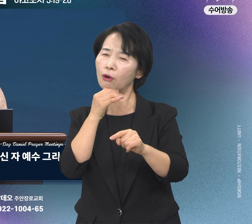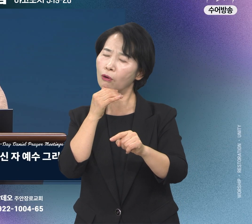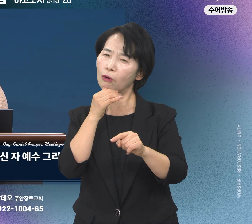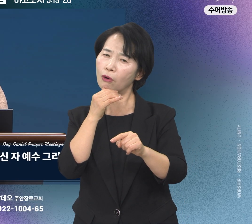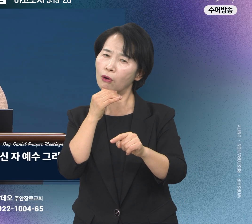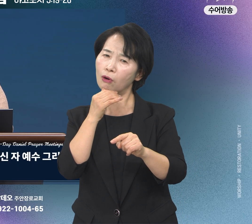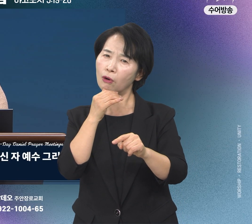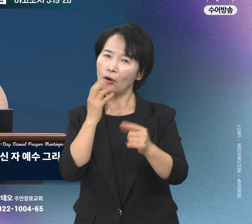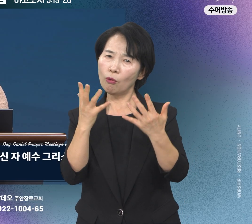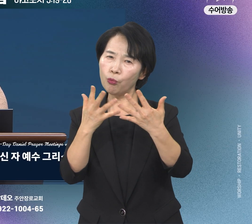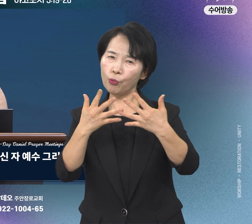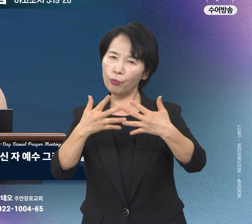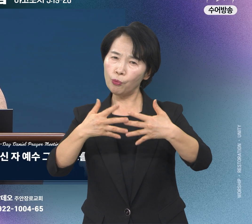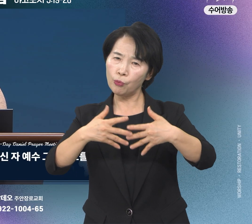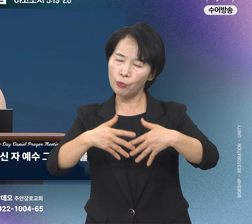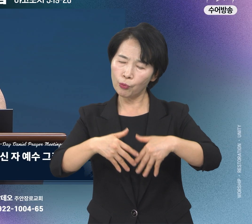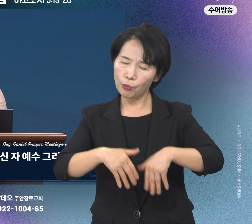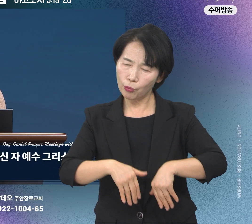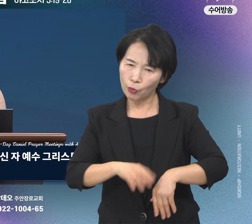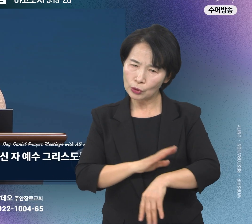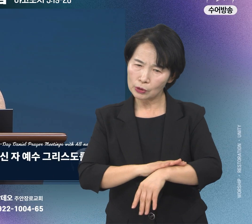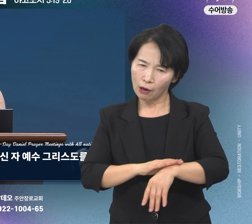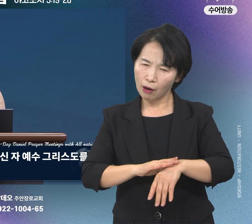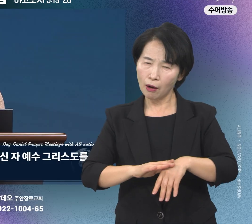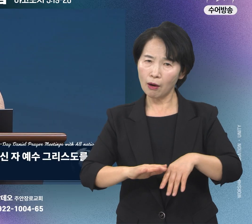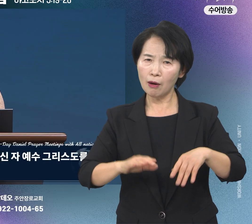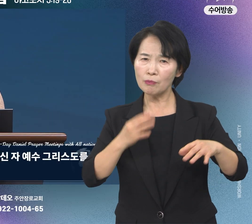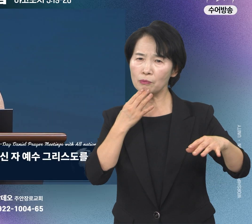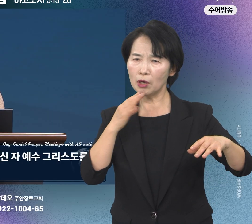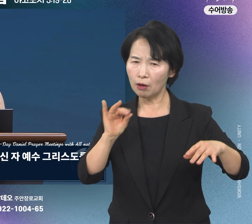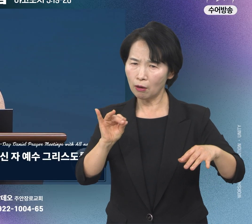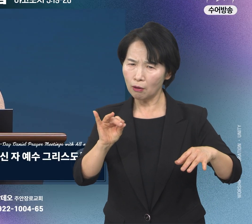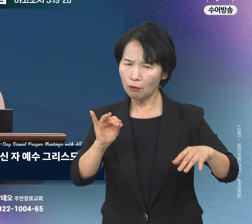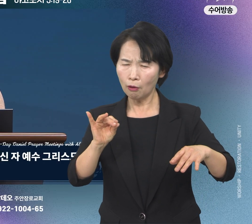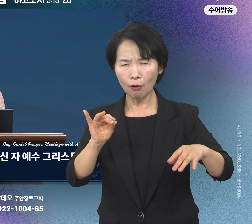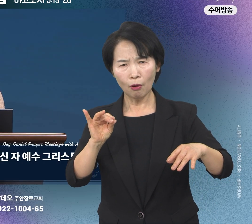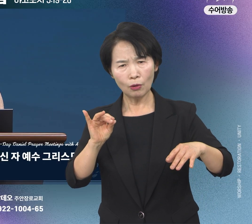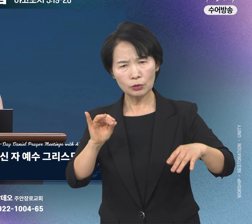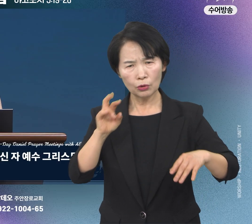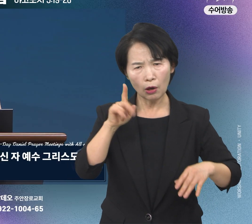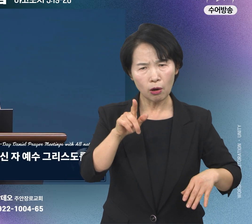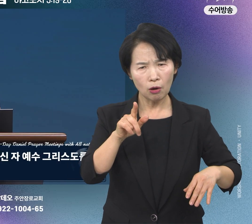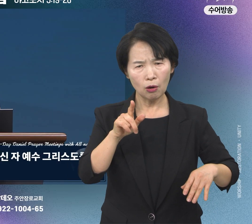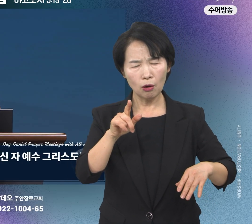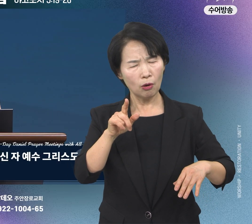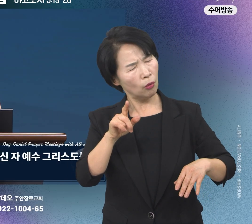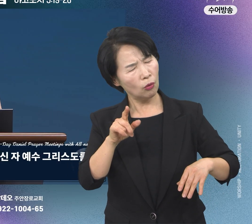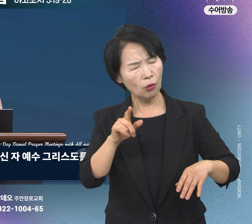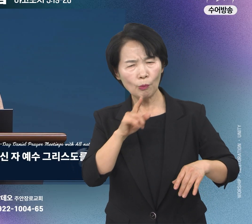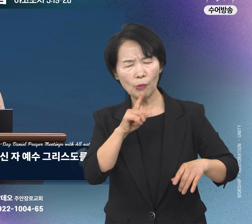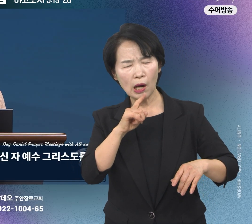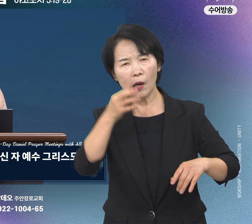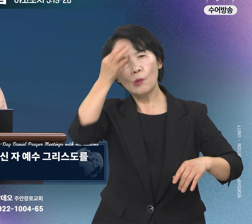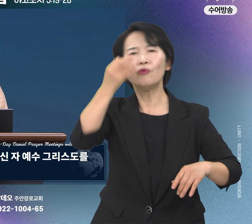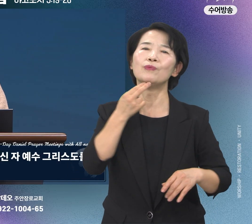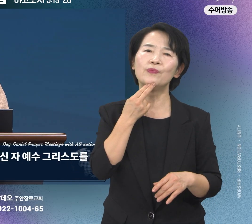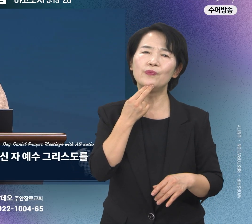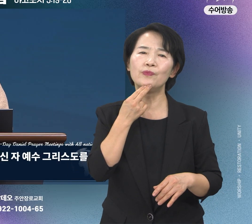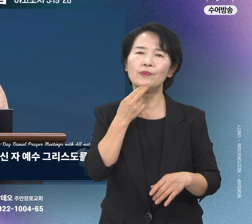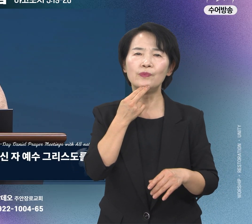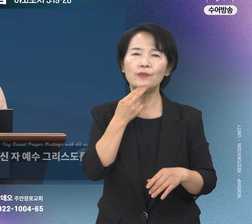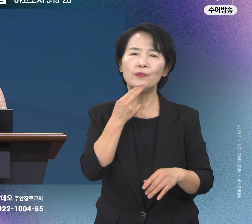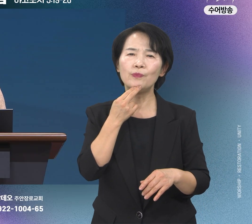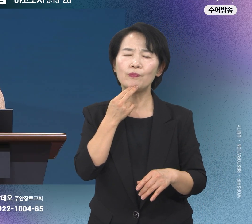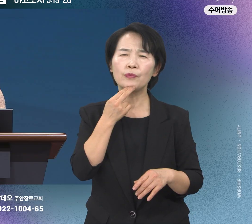설명하는데 제가 도무지 이 말씀이 잘못되었다고 반박을 그때 당시에는 할 수가 없었어요.